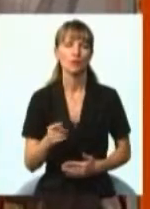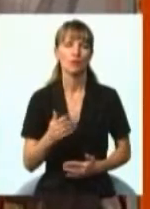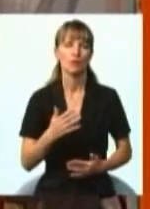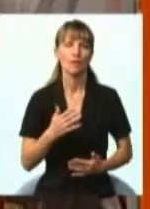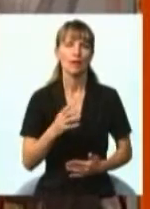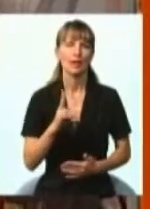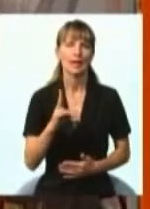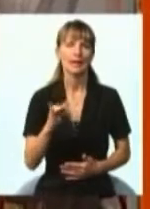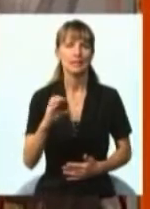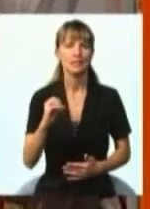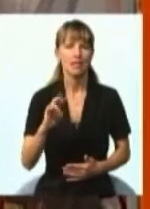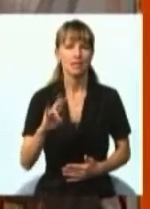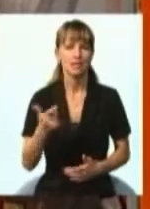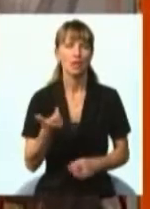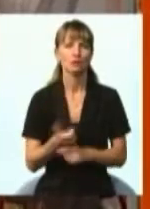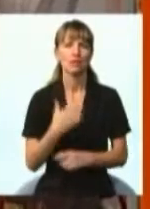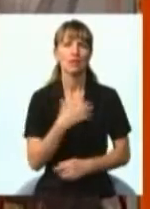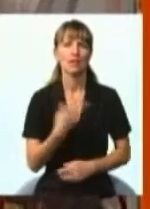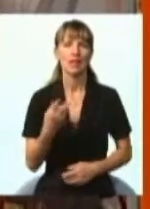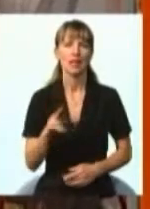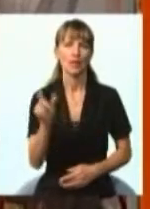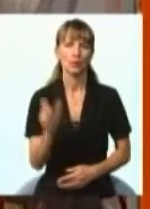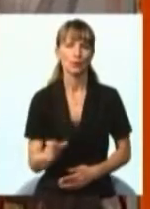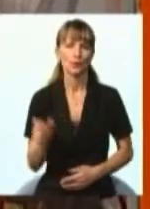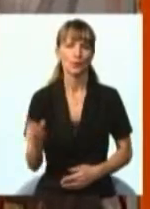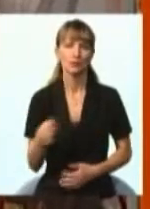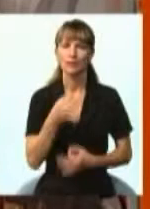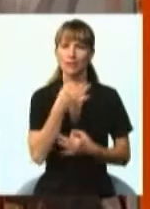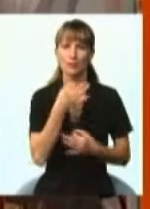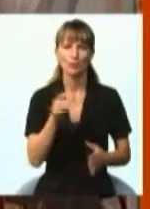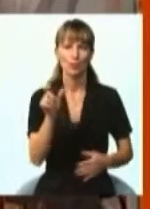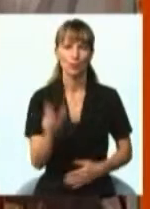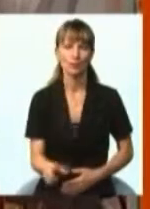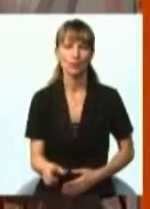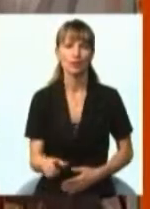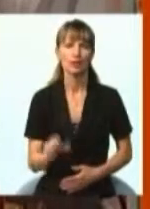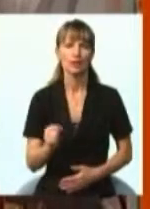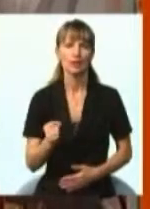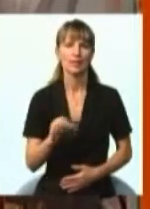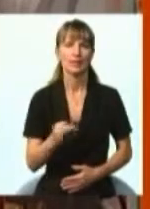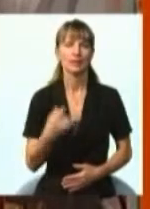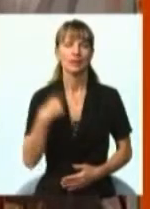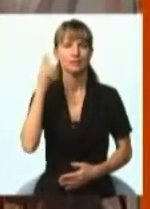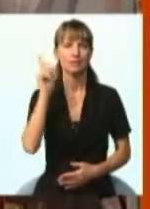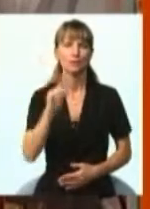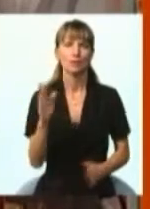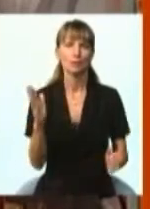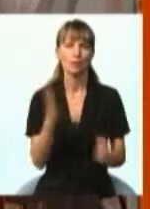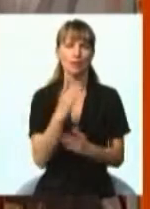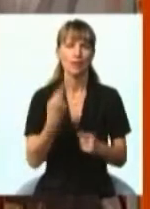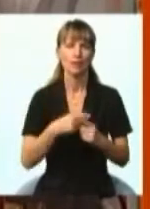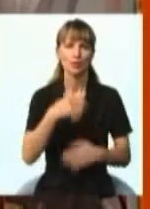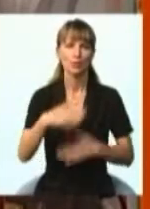дуже важний для людини, для будь-якої людини. А, ну, я знаю, що повітря – це